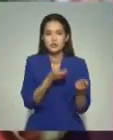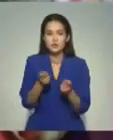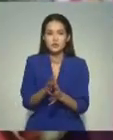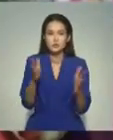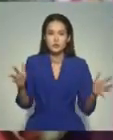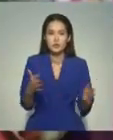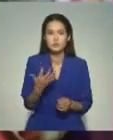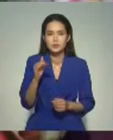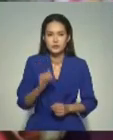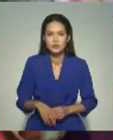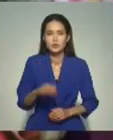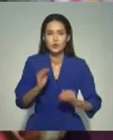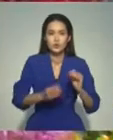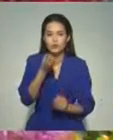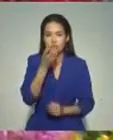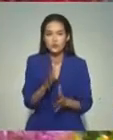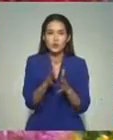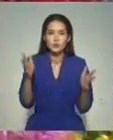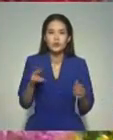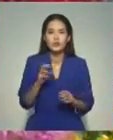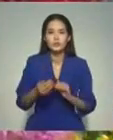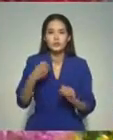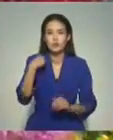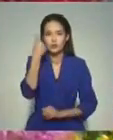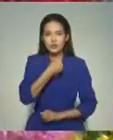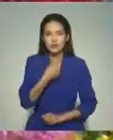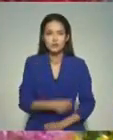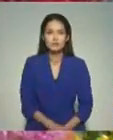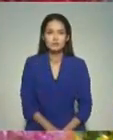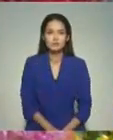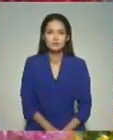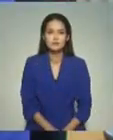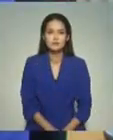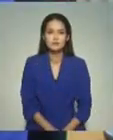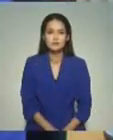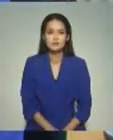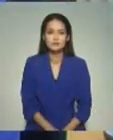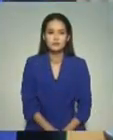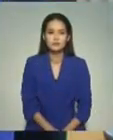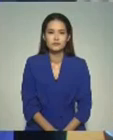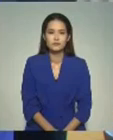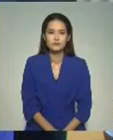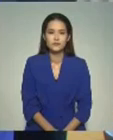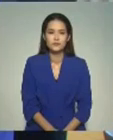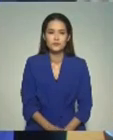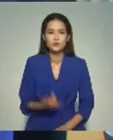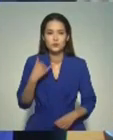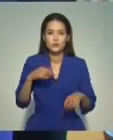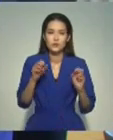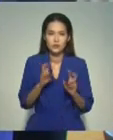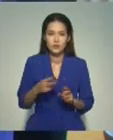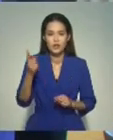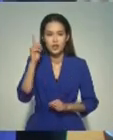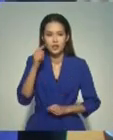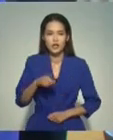тысячи тонн цветов Это значительно больше чем годом ранее по итогам таможенной статистике можно сказать